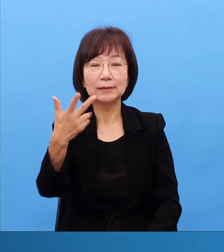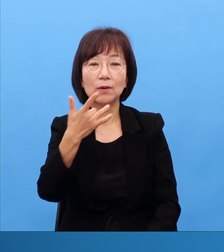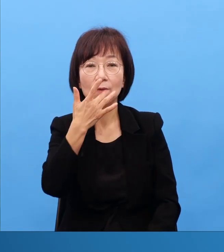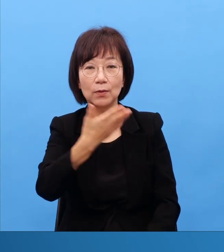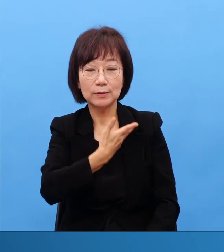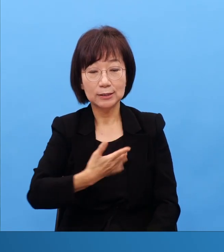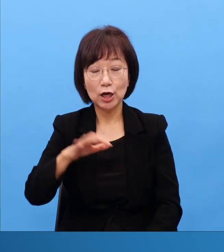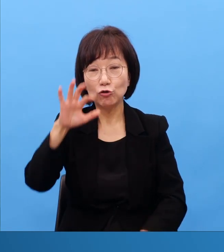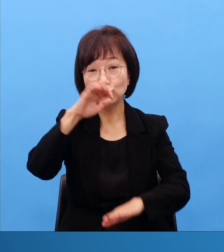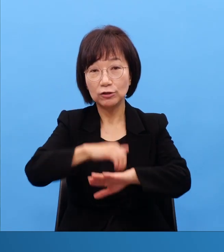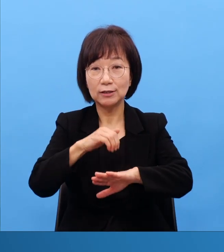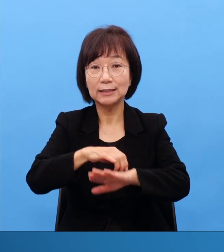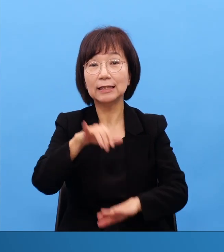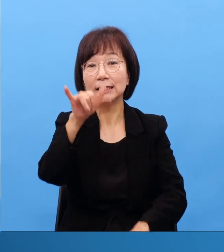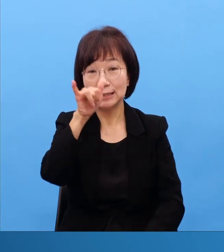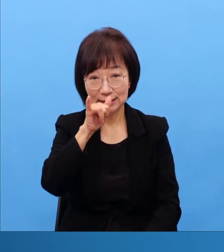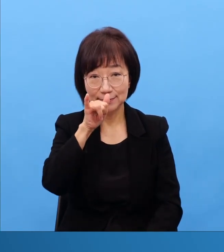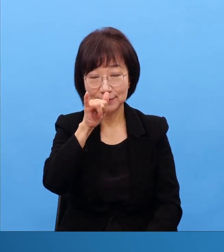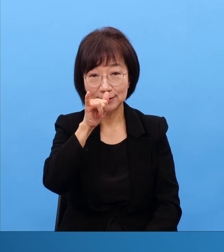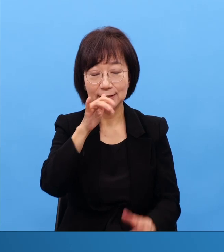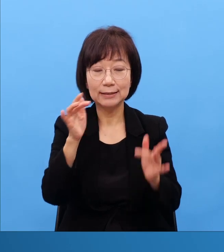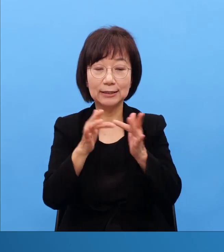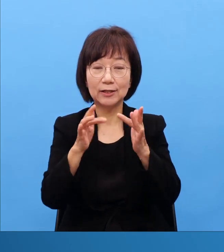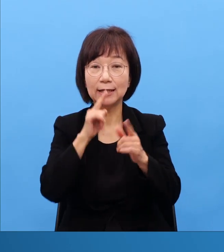위아.kr에서 등록받습니다.